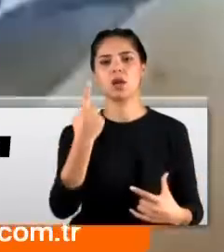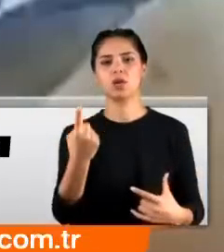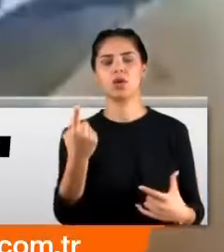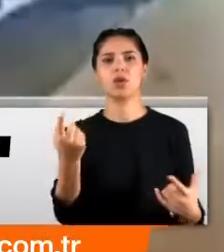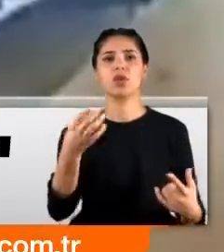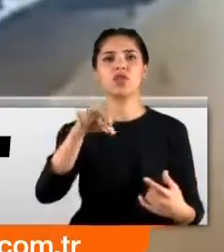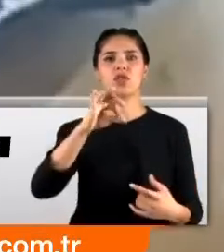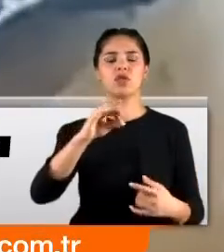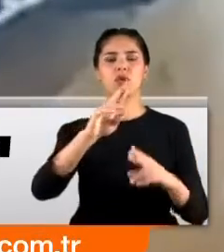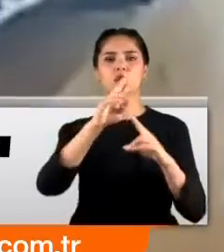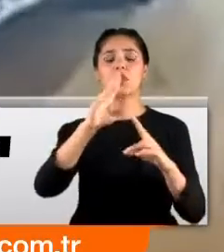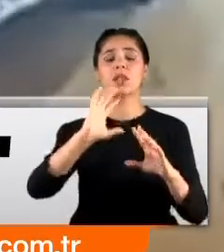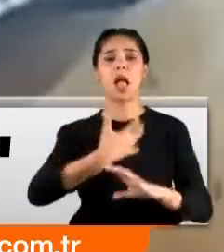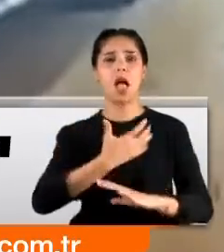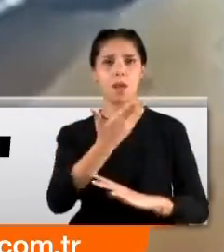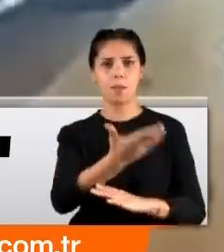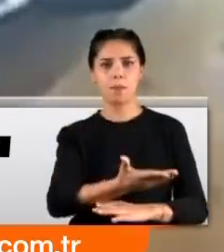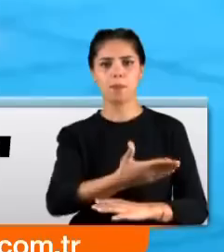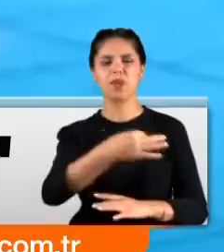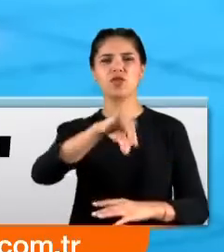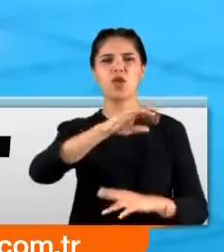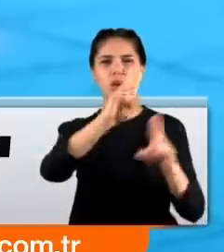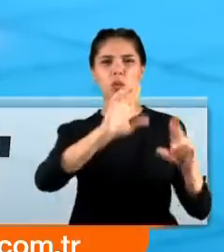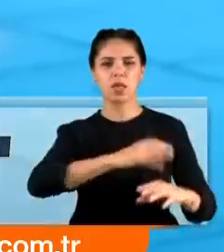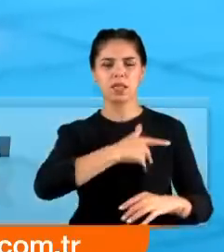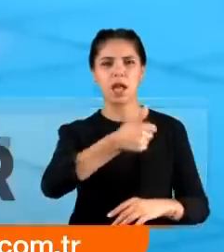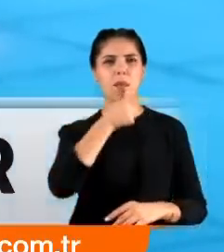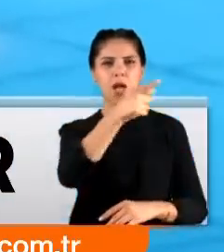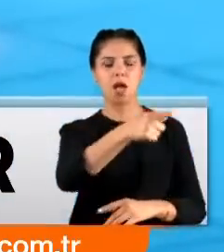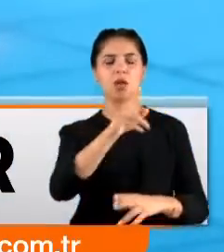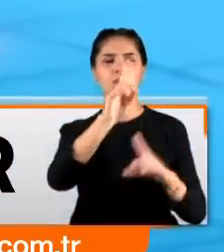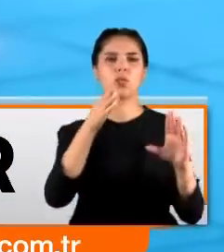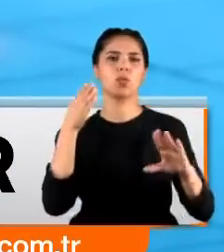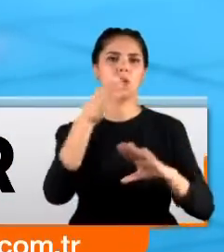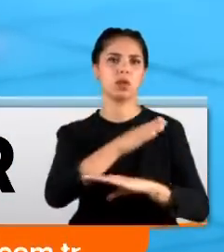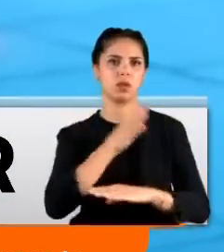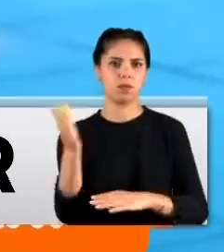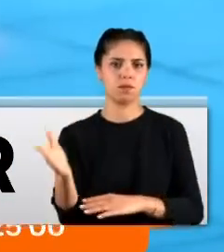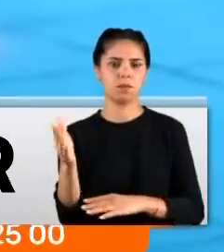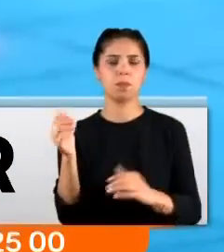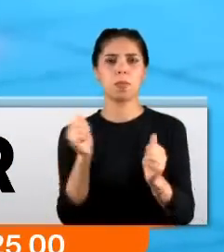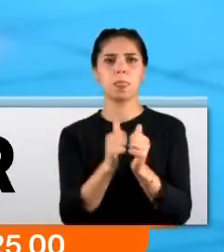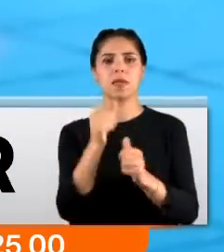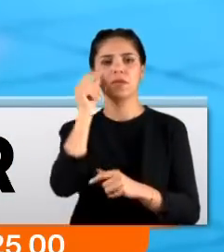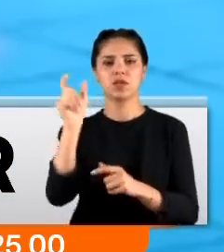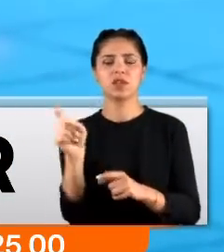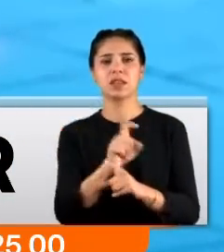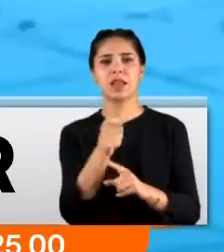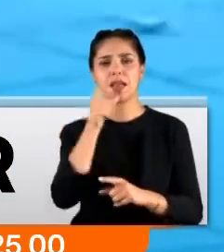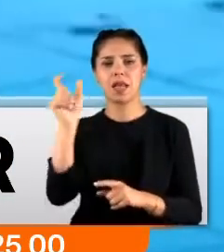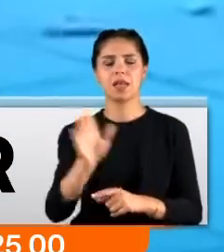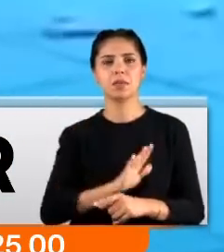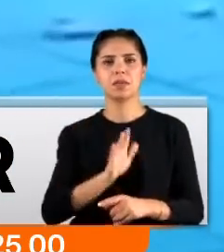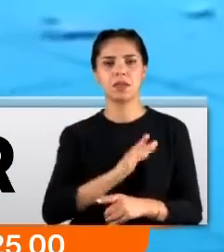çay ocağı işleten Halil Pullu'nun komşusu Murat Ulaş Kanbur'un dükkanına gittiği görülüyor. Yanındakiler öfkeli adamı